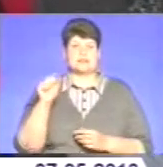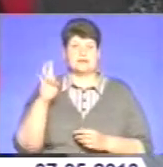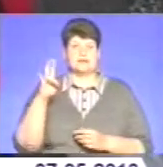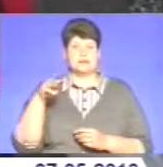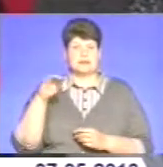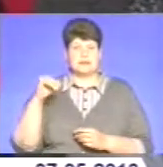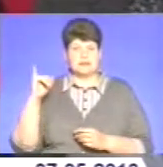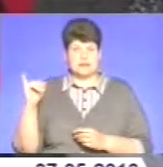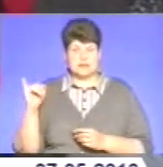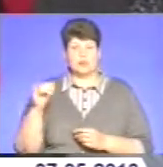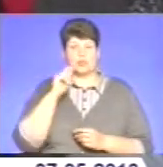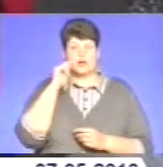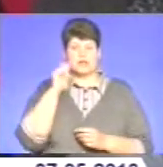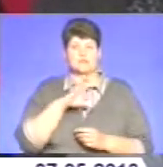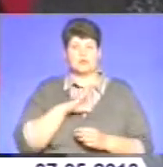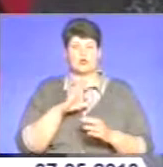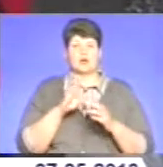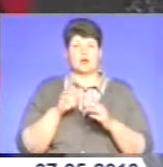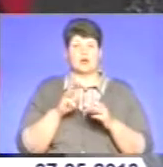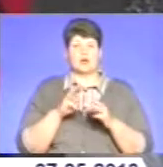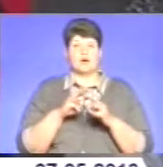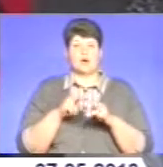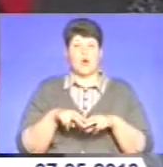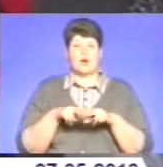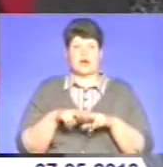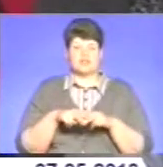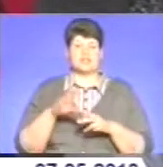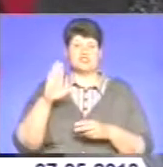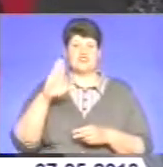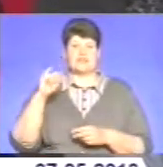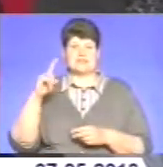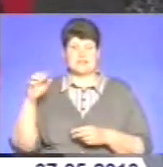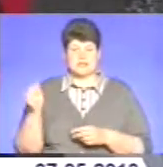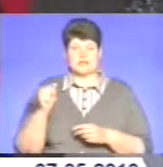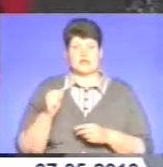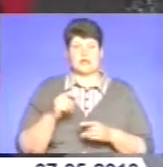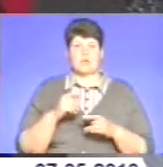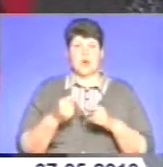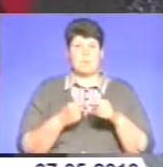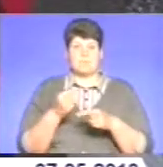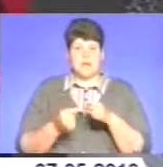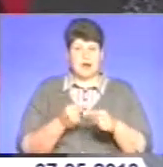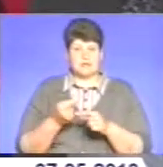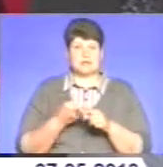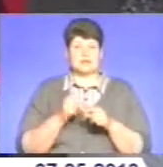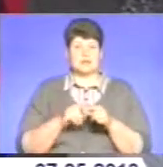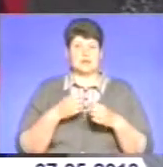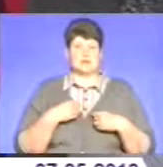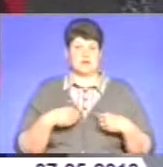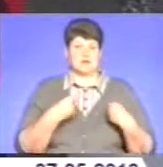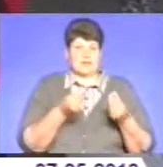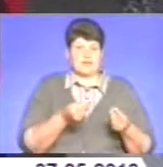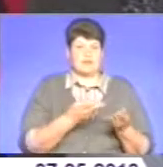українці були охрещені через візантійський східний обряд, і тому, власне, треба віддати пану Володимиру належне,